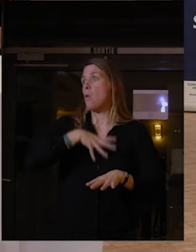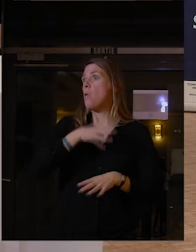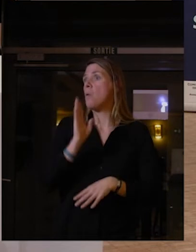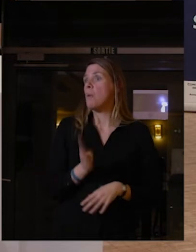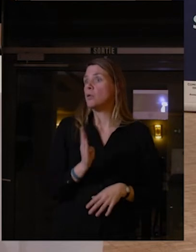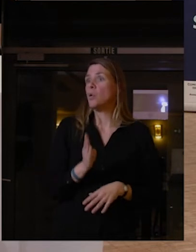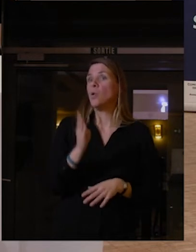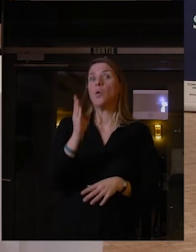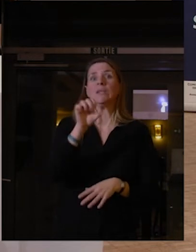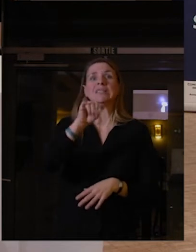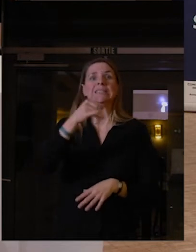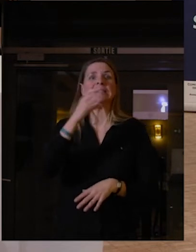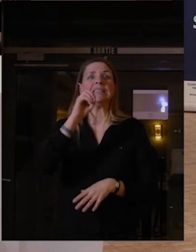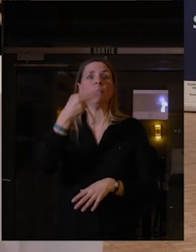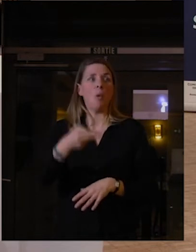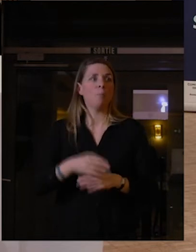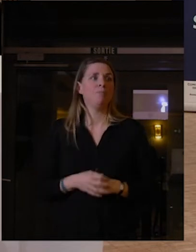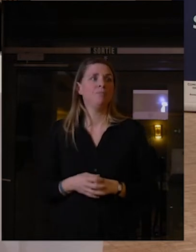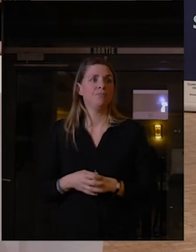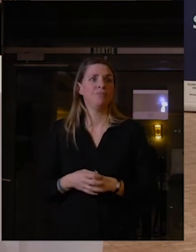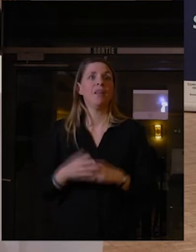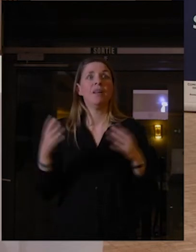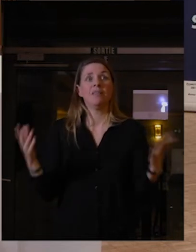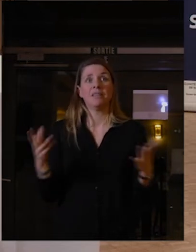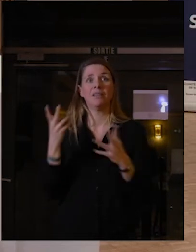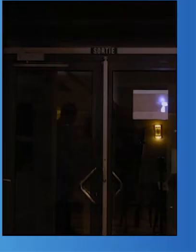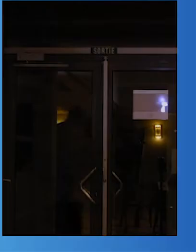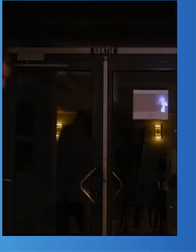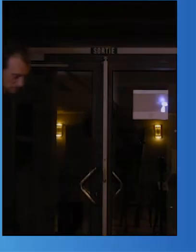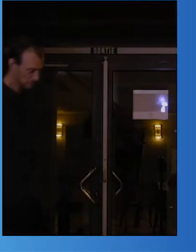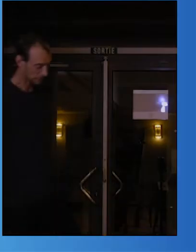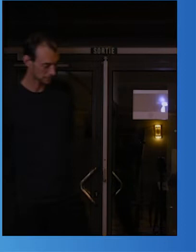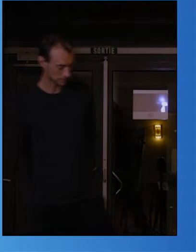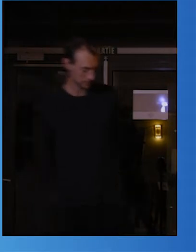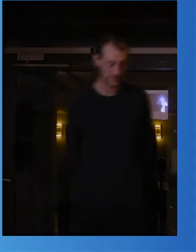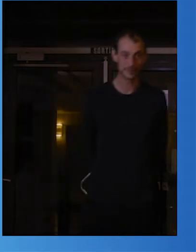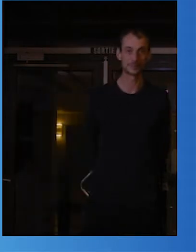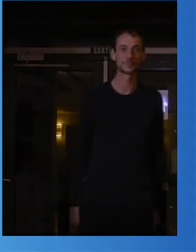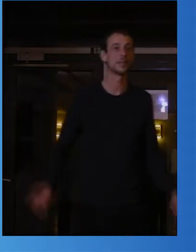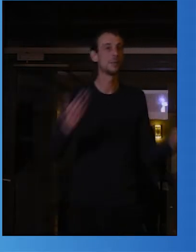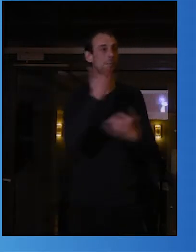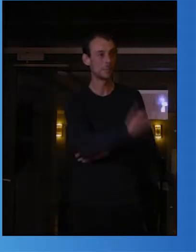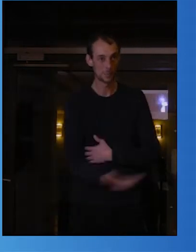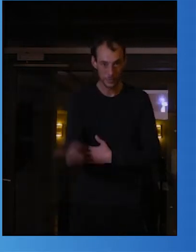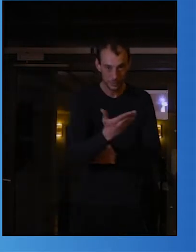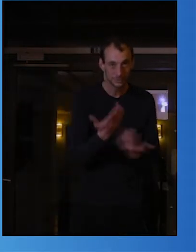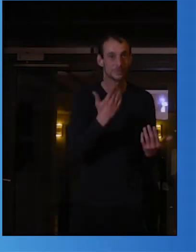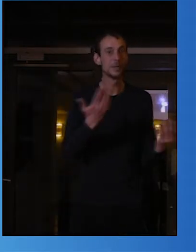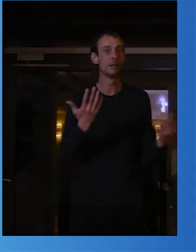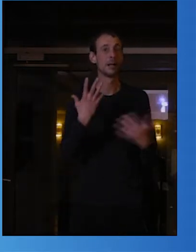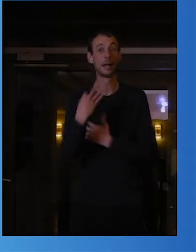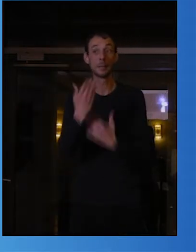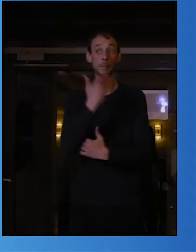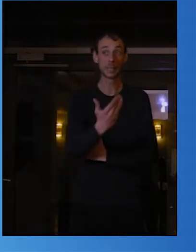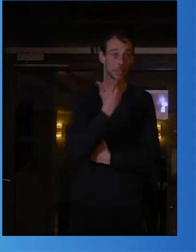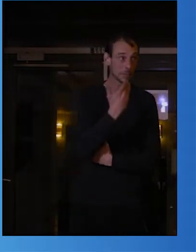nous parler un peu de ces questions-là d'égalité dans le sport. Bonjour à tous, merci de m'avoir invité, merci